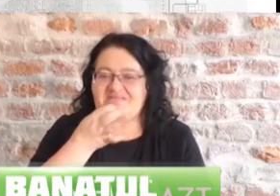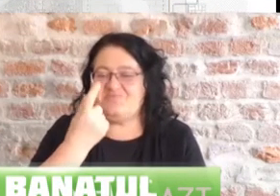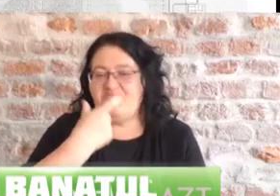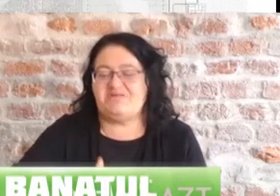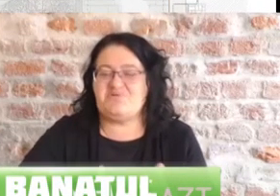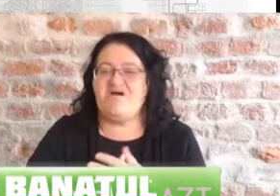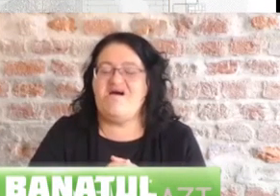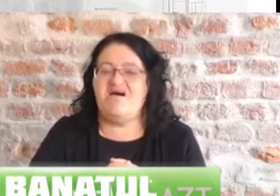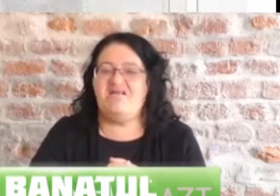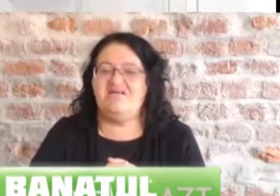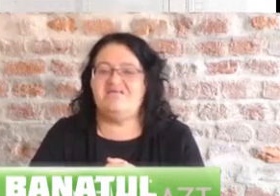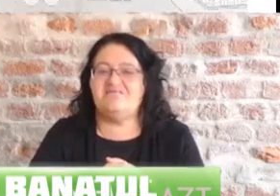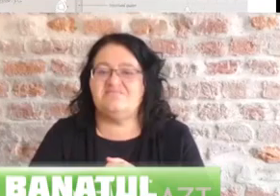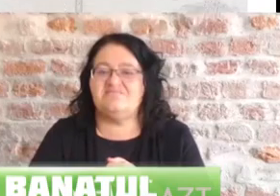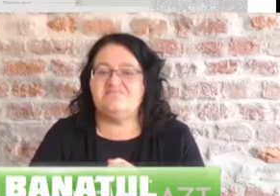eu.